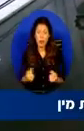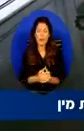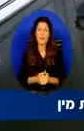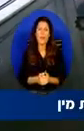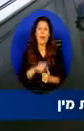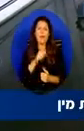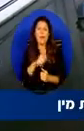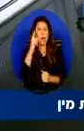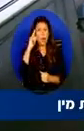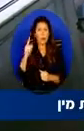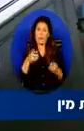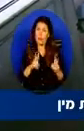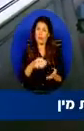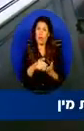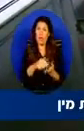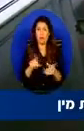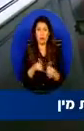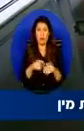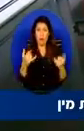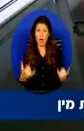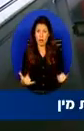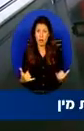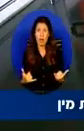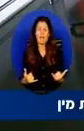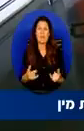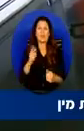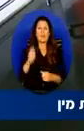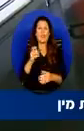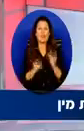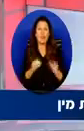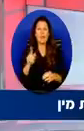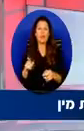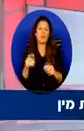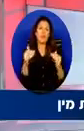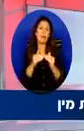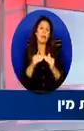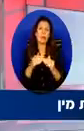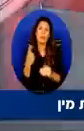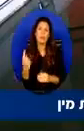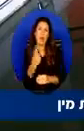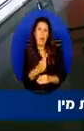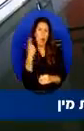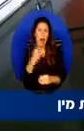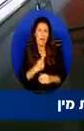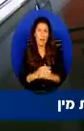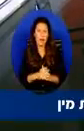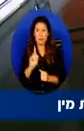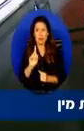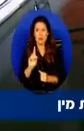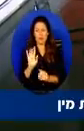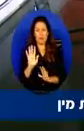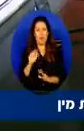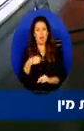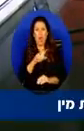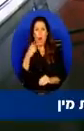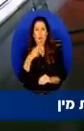חושב שאפשר להמשיך בפורמט הקיים, שבו שופט הוא טוב לכל העבירה. לא, זה לא אמרתי ששופט הוא טוב